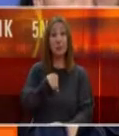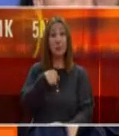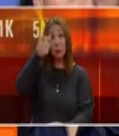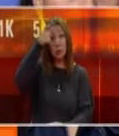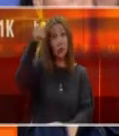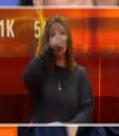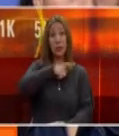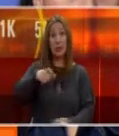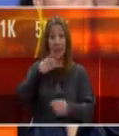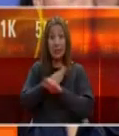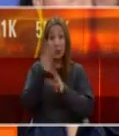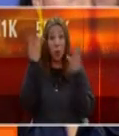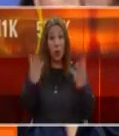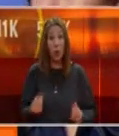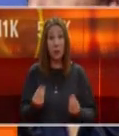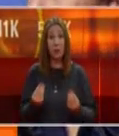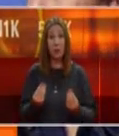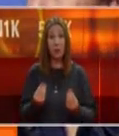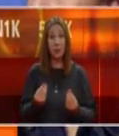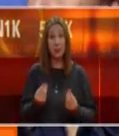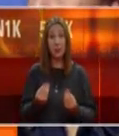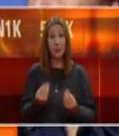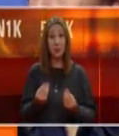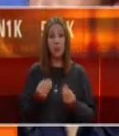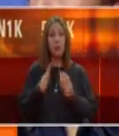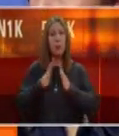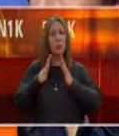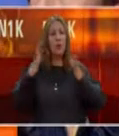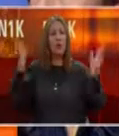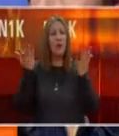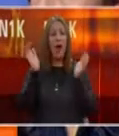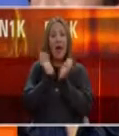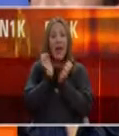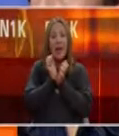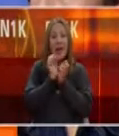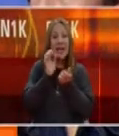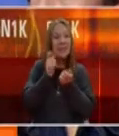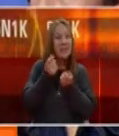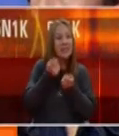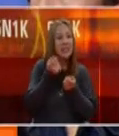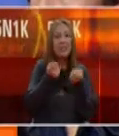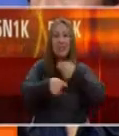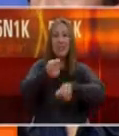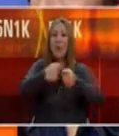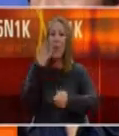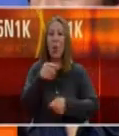Türkiye'de gerçeği olan ve büyük bir çoğunluğu küçük aile işletmelerinden oluşan